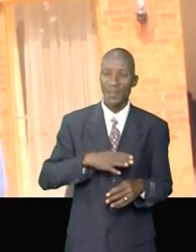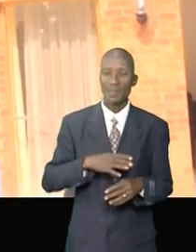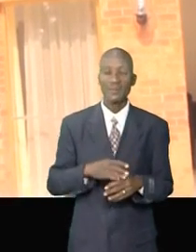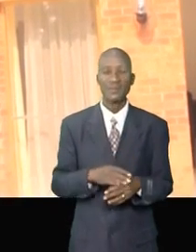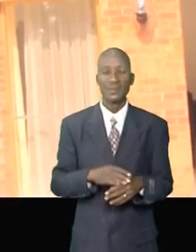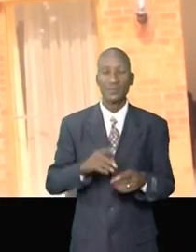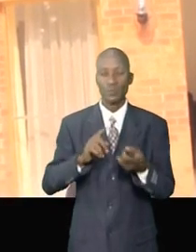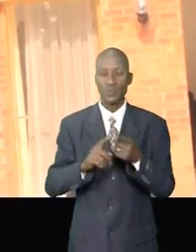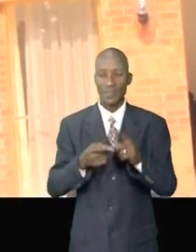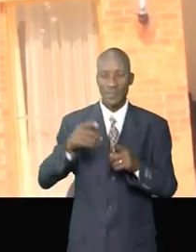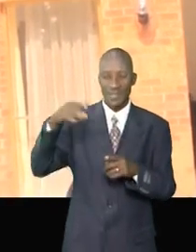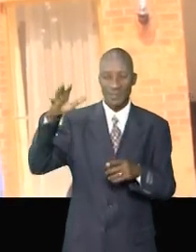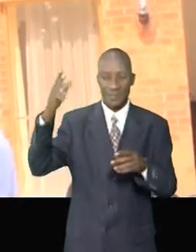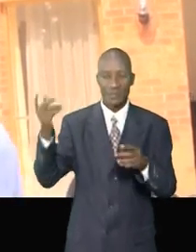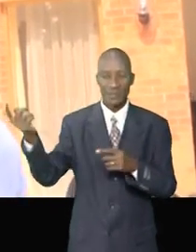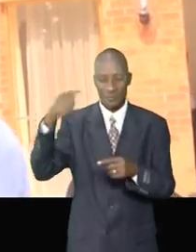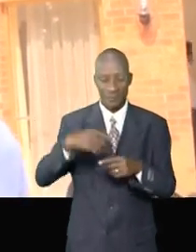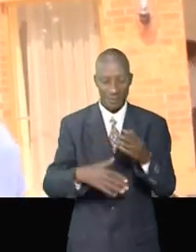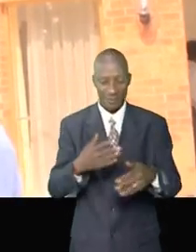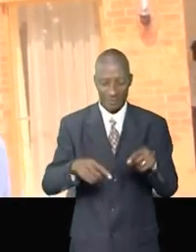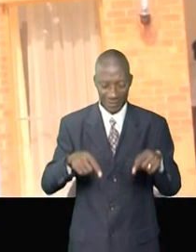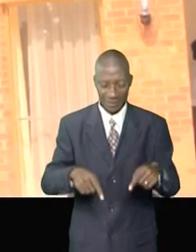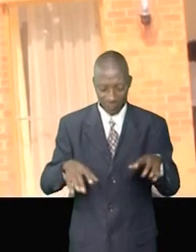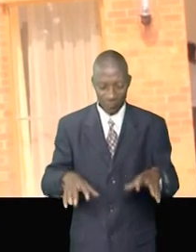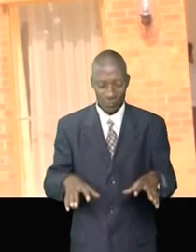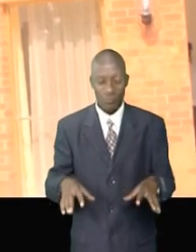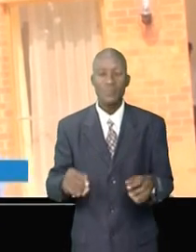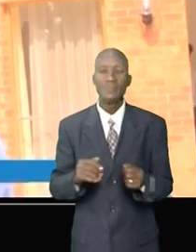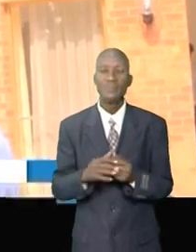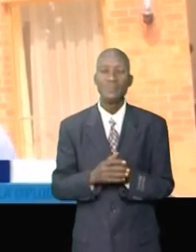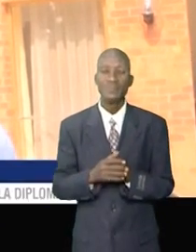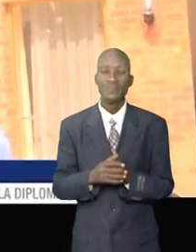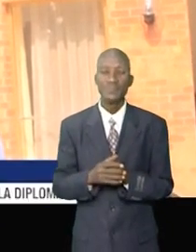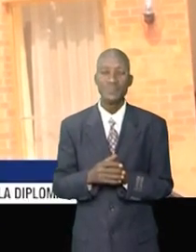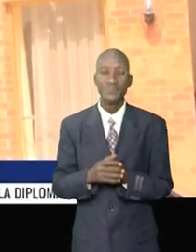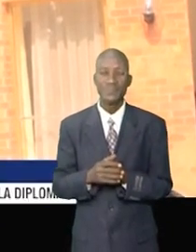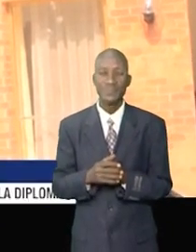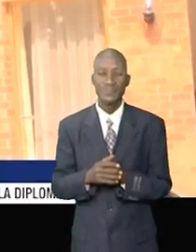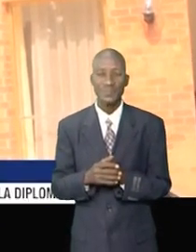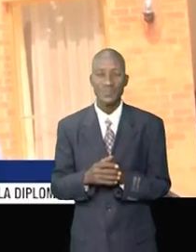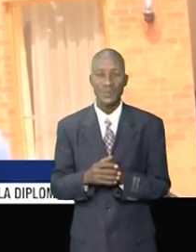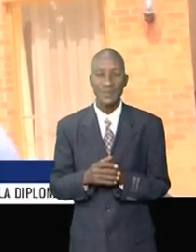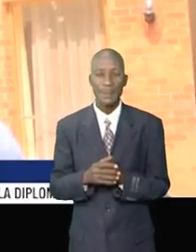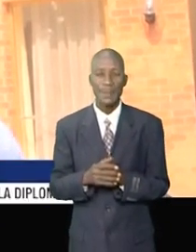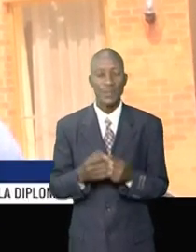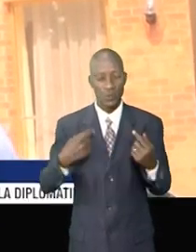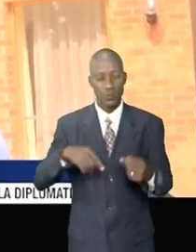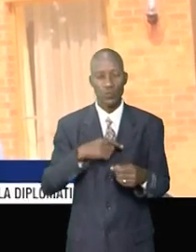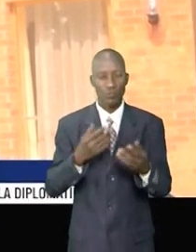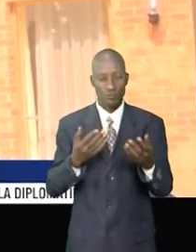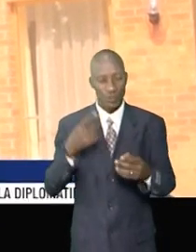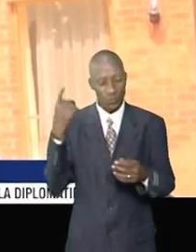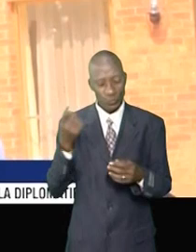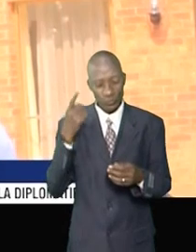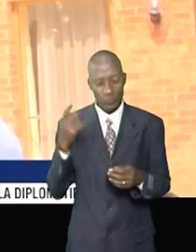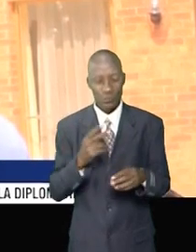donnent la traçabilité de leur activité, même s'ils sont déjà en ordre par rapport à la loi. Il y a l'accord cadre qu'ils ont signé, il y a toutes les